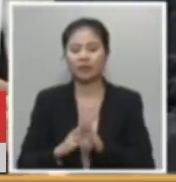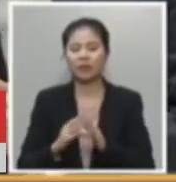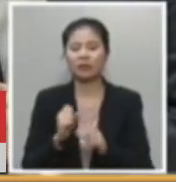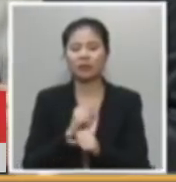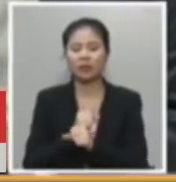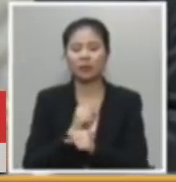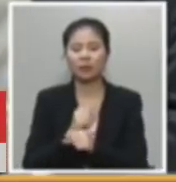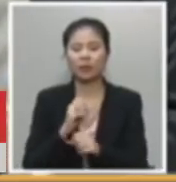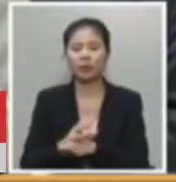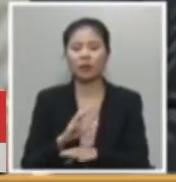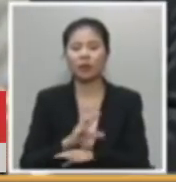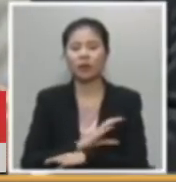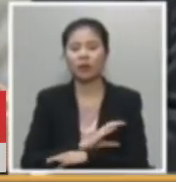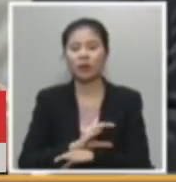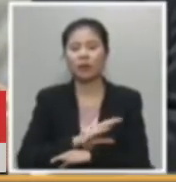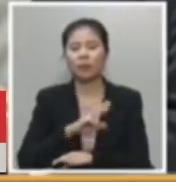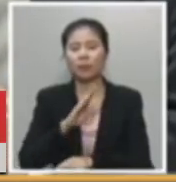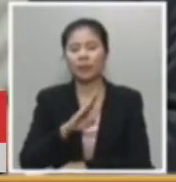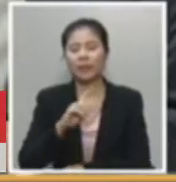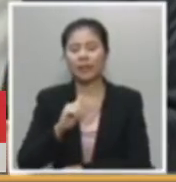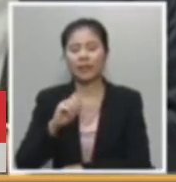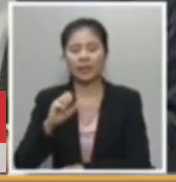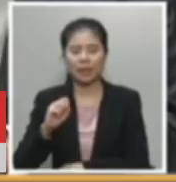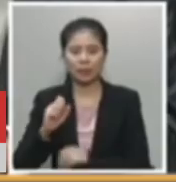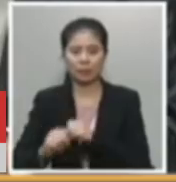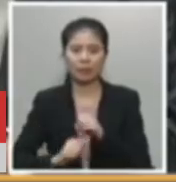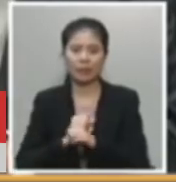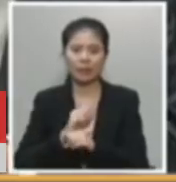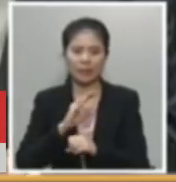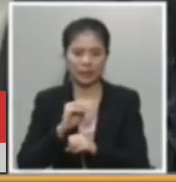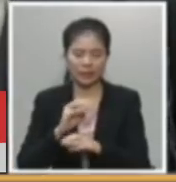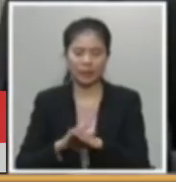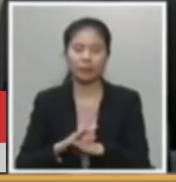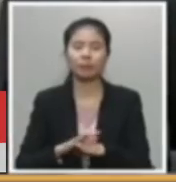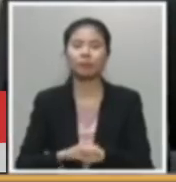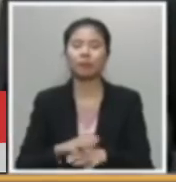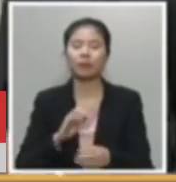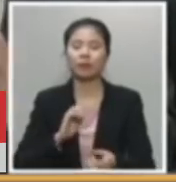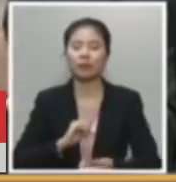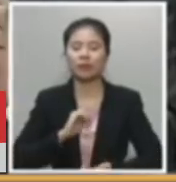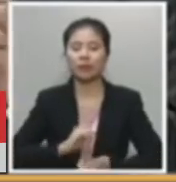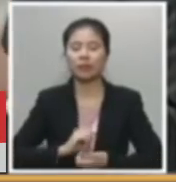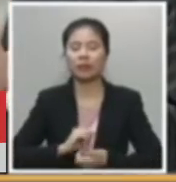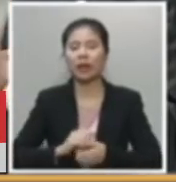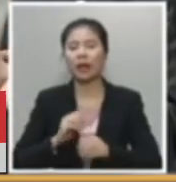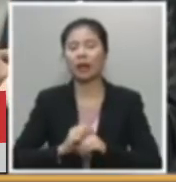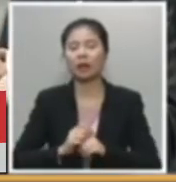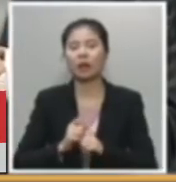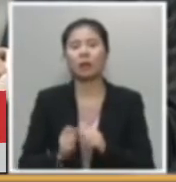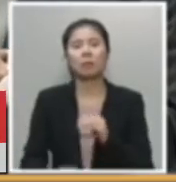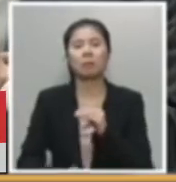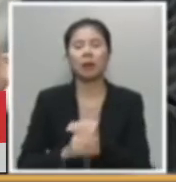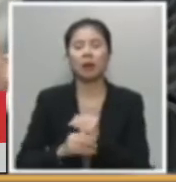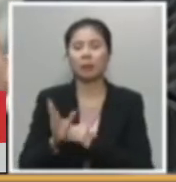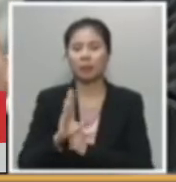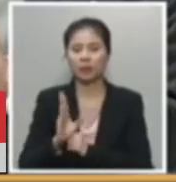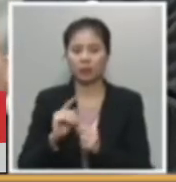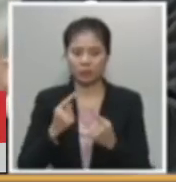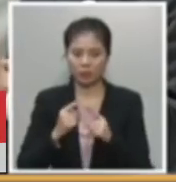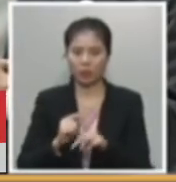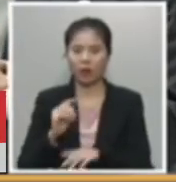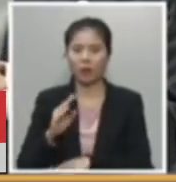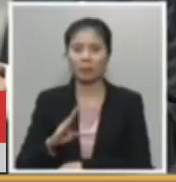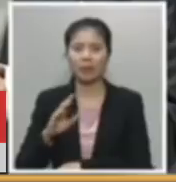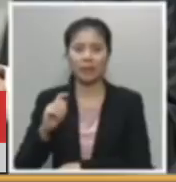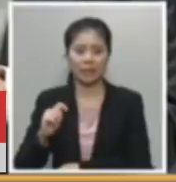านให้กับ BTS ไปอีก40ปีเพราะว่าอะไรครับเพราะว่าสมัยผู้ว่าอัศวินเนี่ยนะครับได้จ้างบริษัท BTS เข